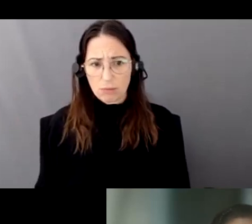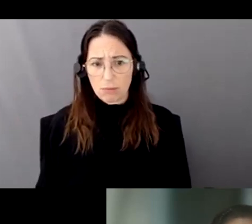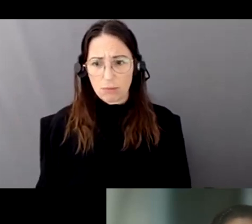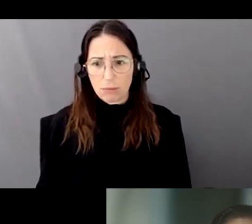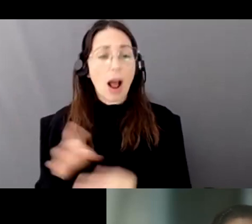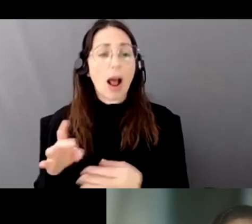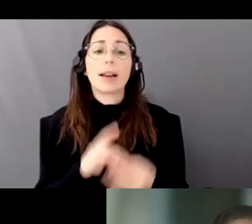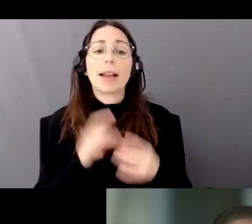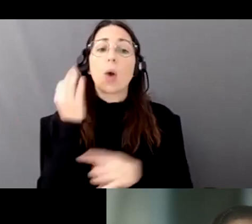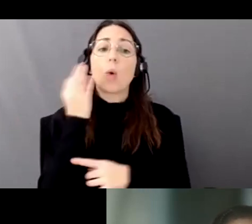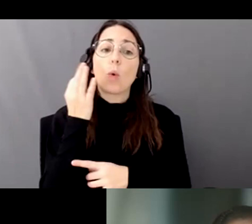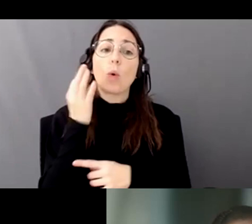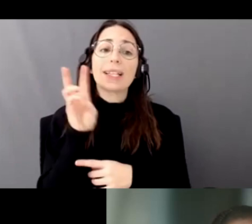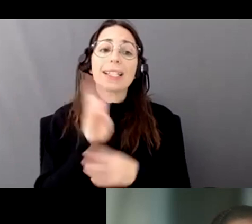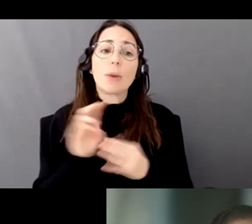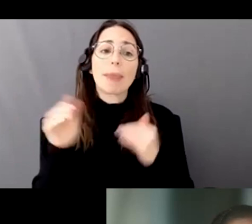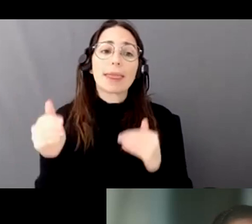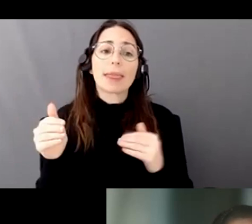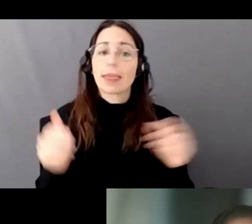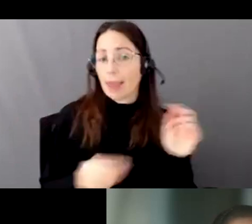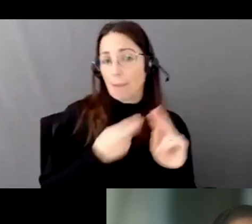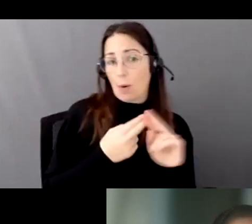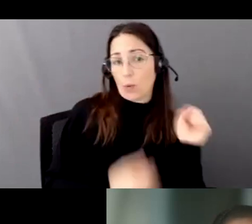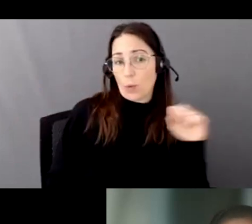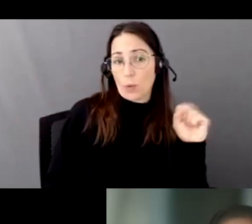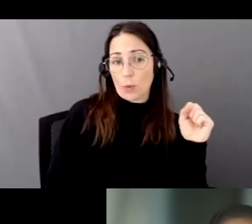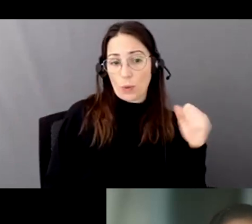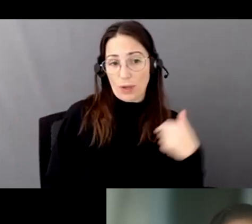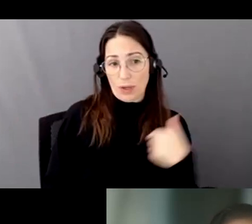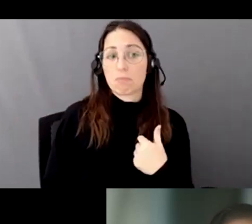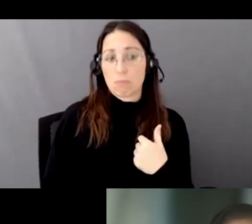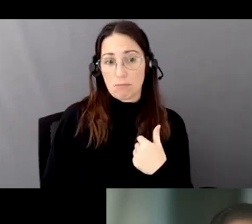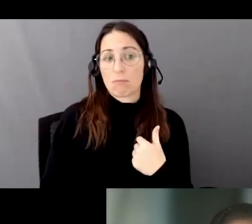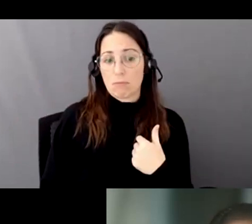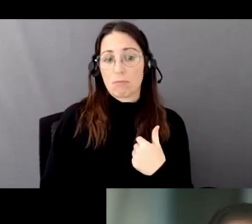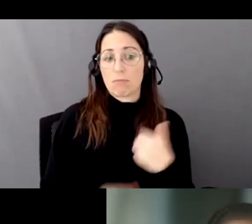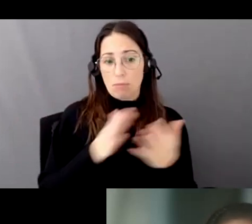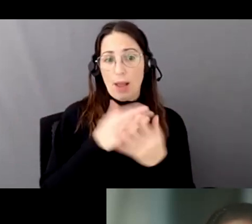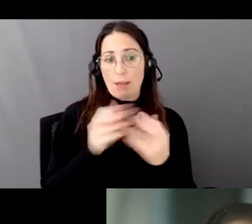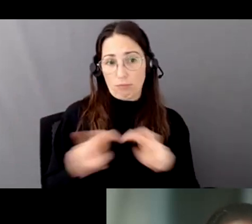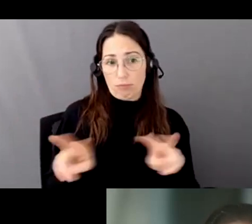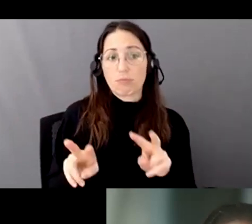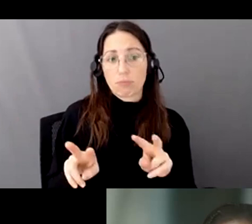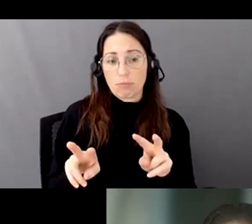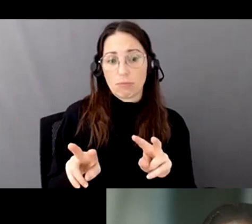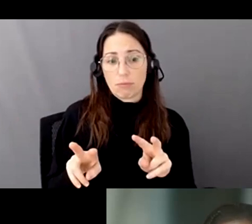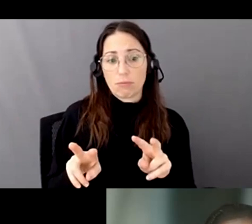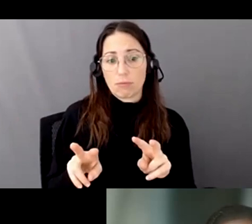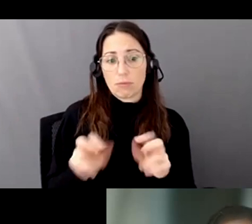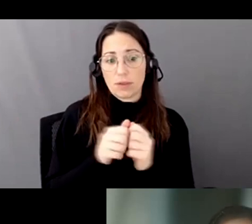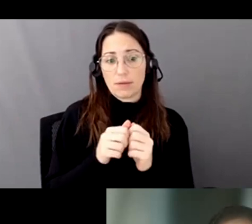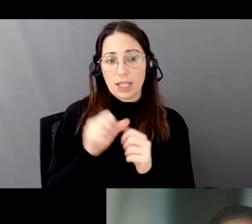au cours de 6 semaines. Oui, oui, je vais, la partager, oui, avec,